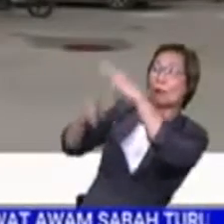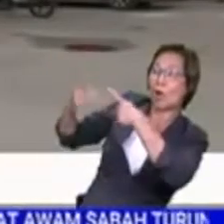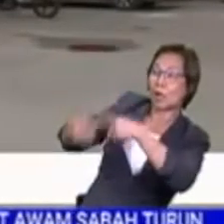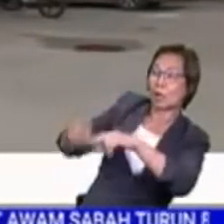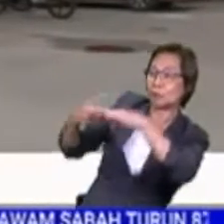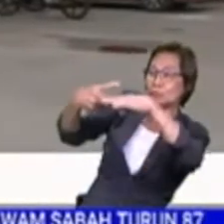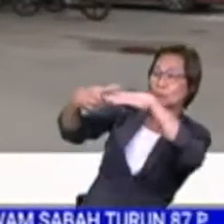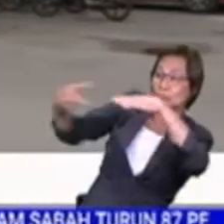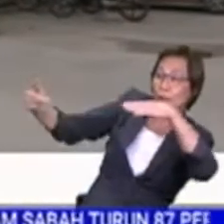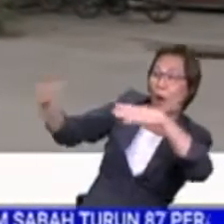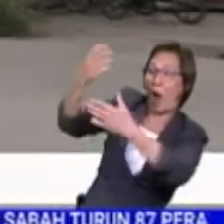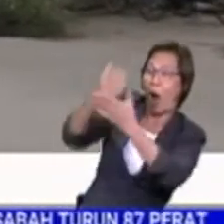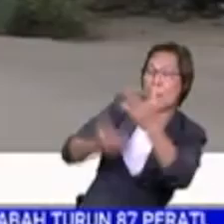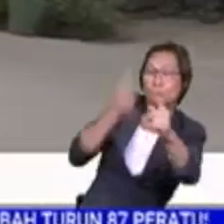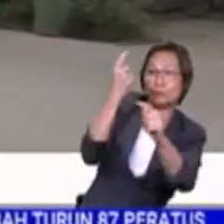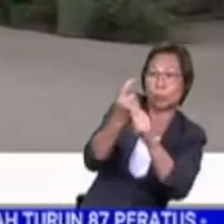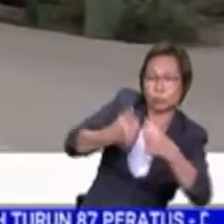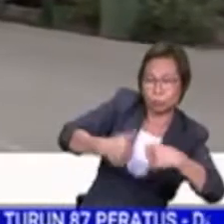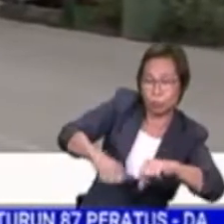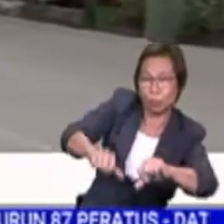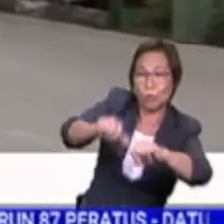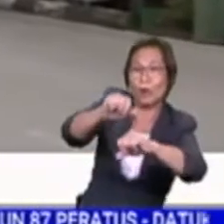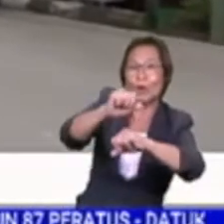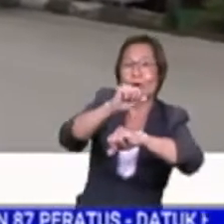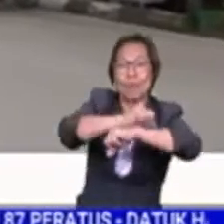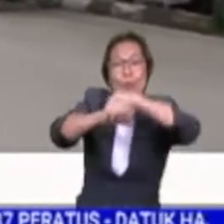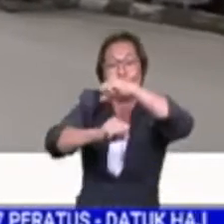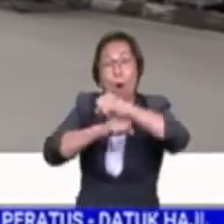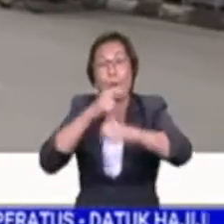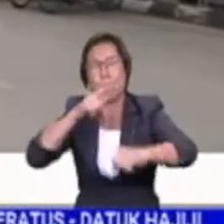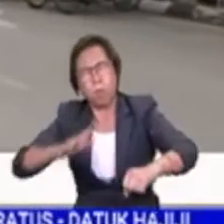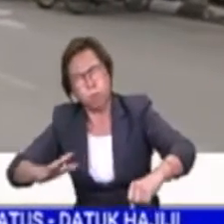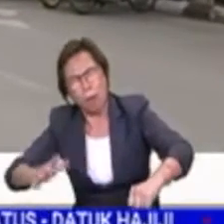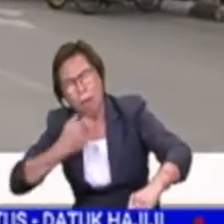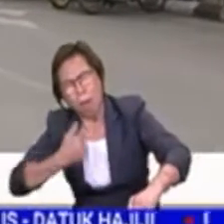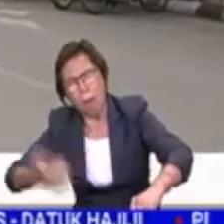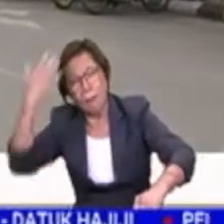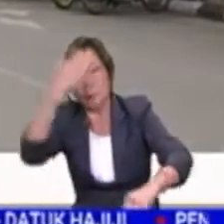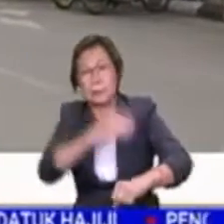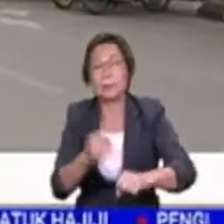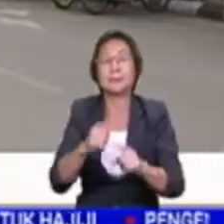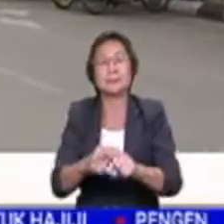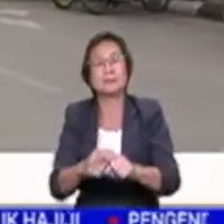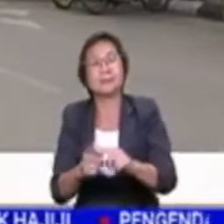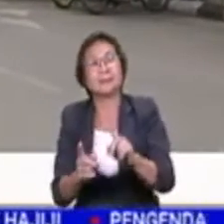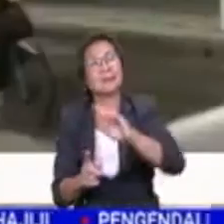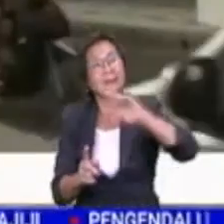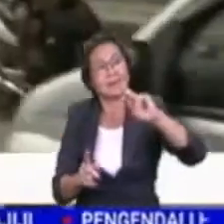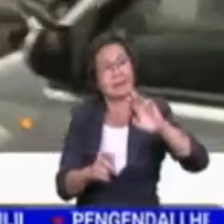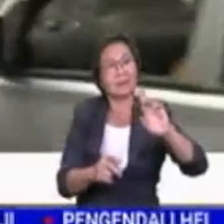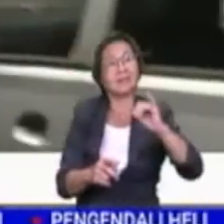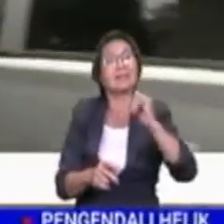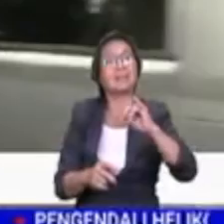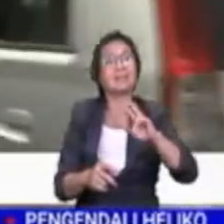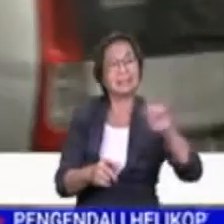dua tingkat separuh kekal yang masih mengekalkan struktur binaan lama, manakala di sebelah kiri saya